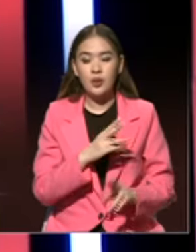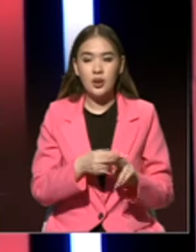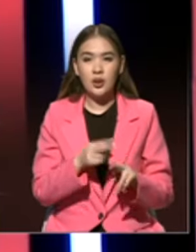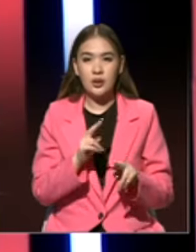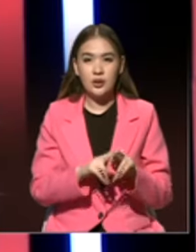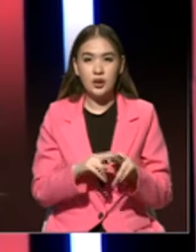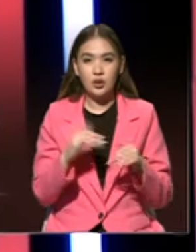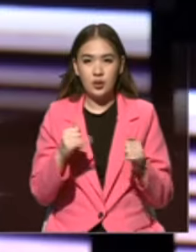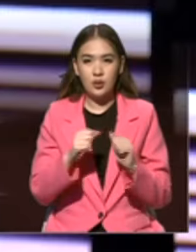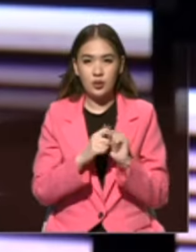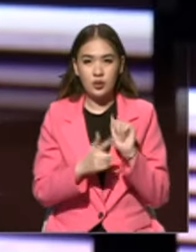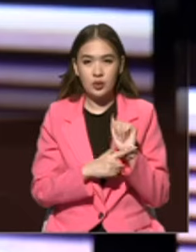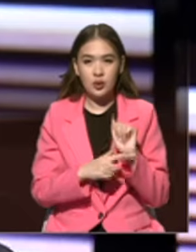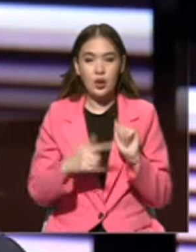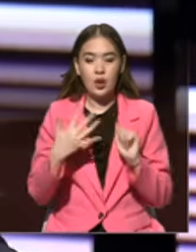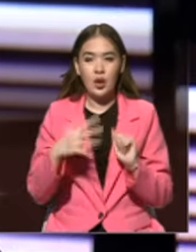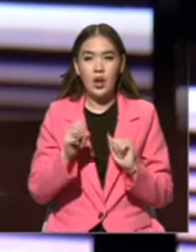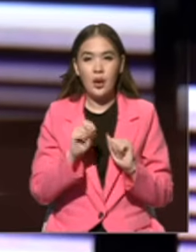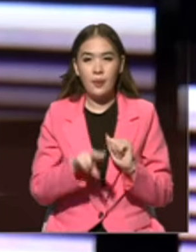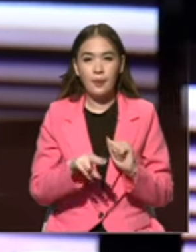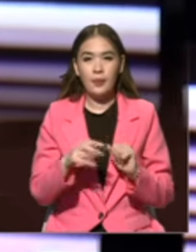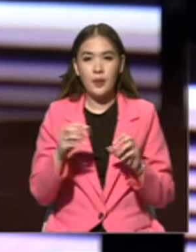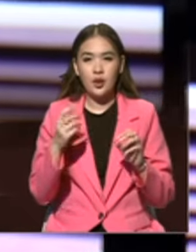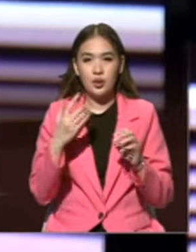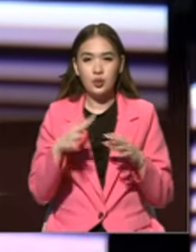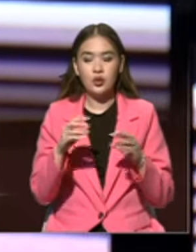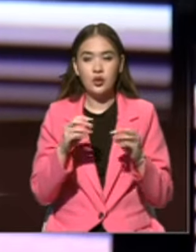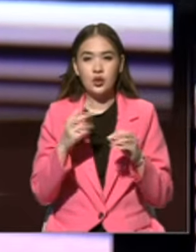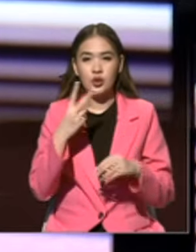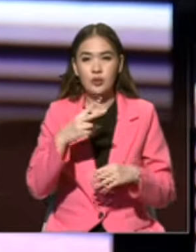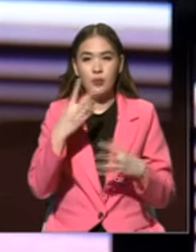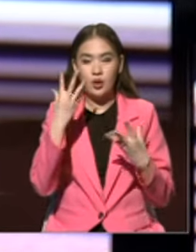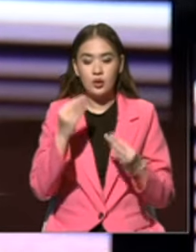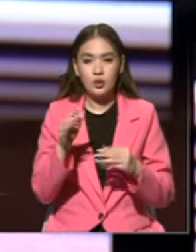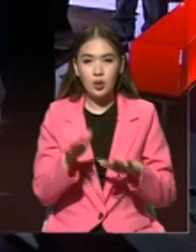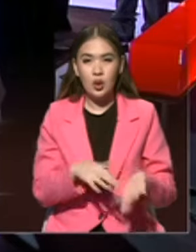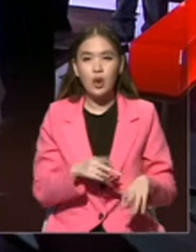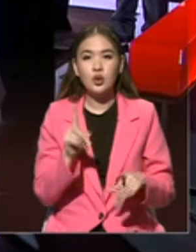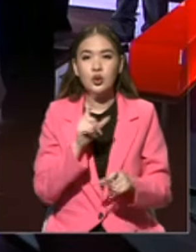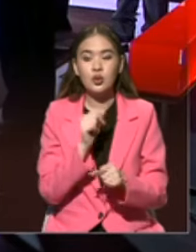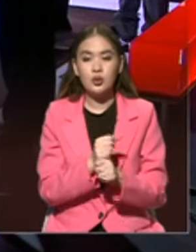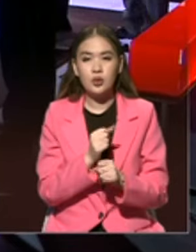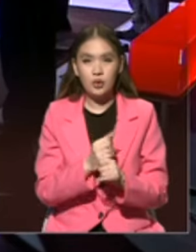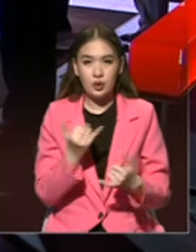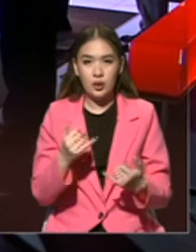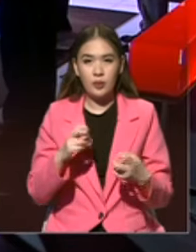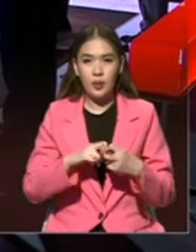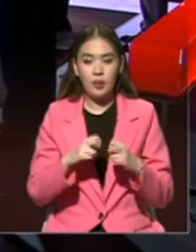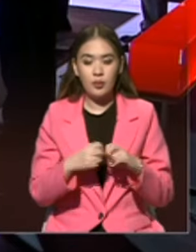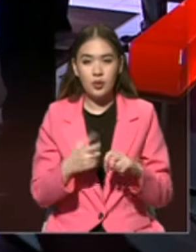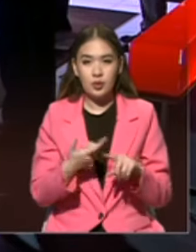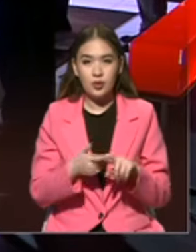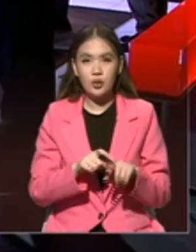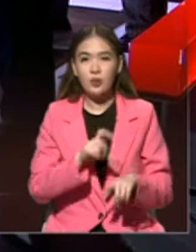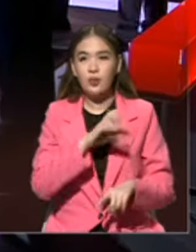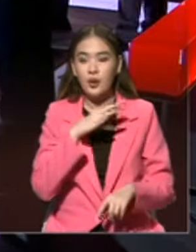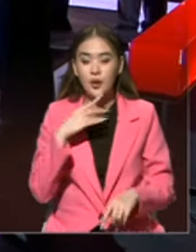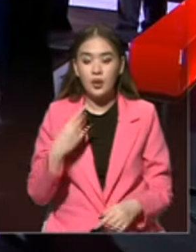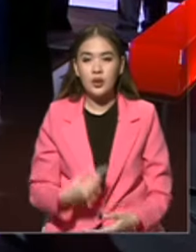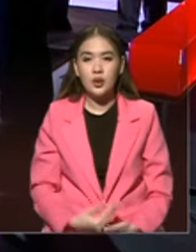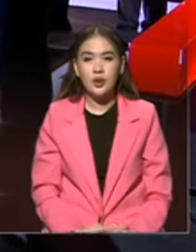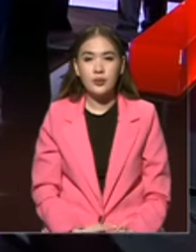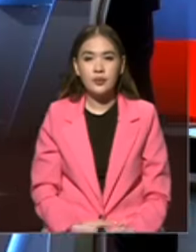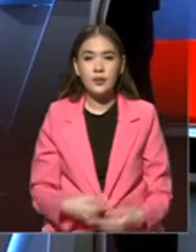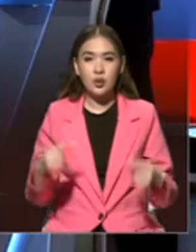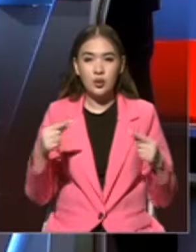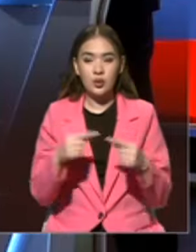17 сәуір, 20 күн өтіп кетті. 10 күнде үлгермегендер қайтеді мысалға? Осындай да проблемалар бар ғой. Бұл жерде енді нақты қарауымыз